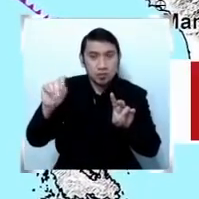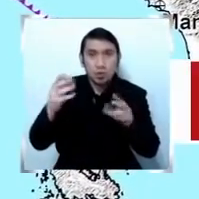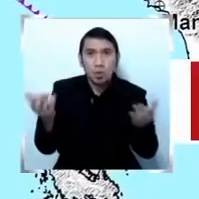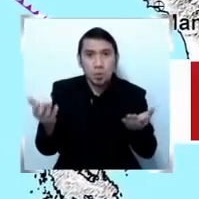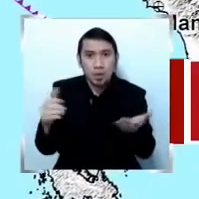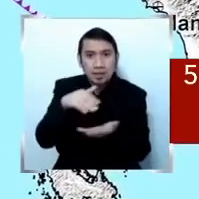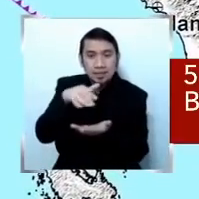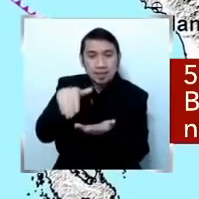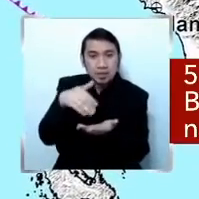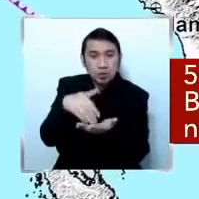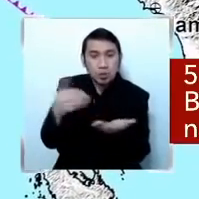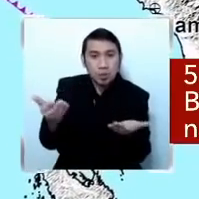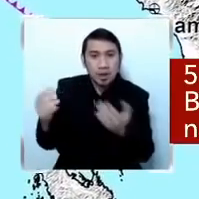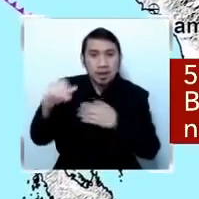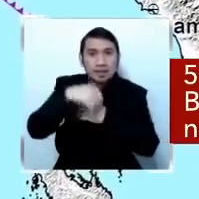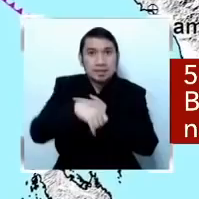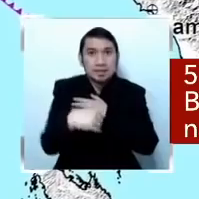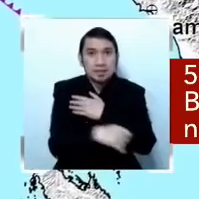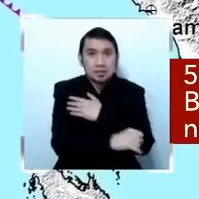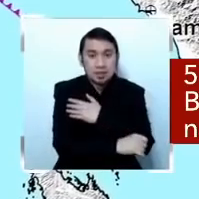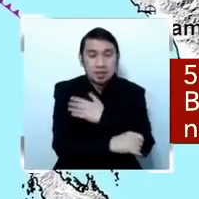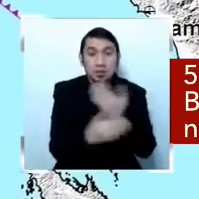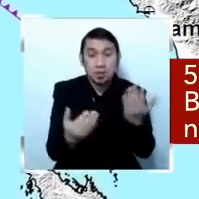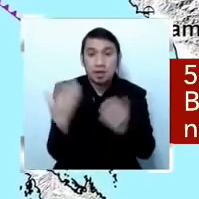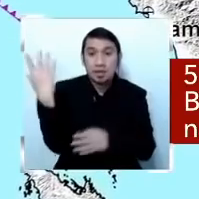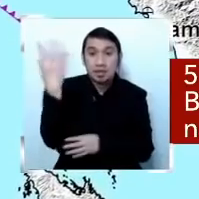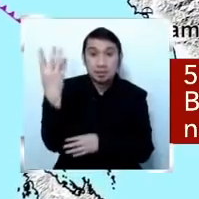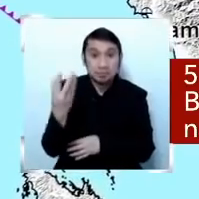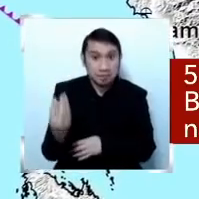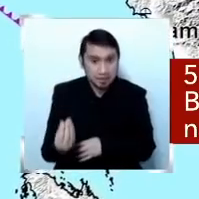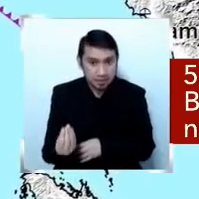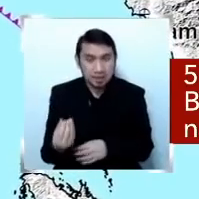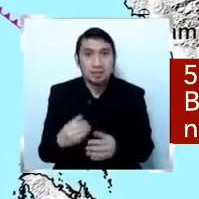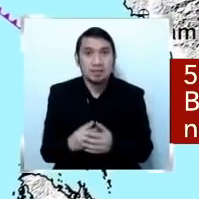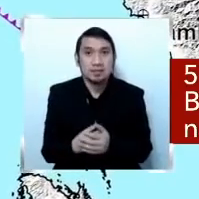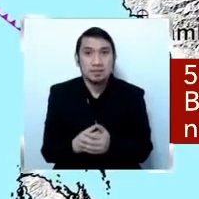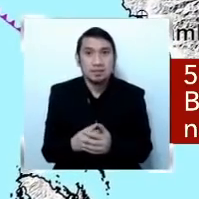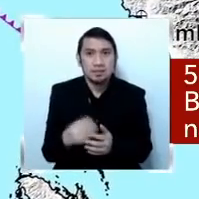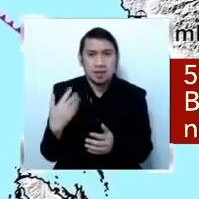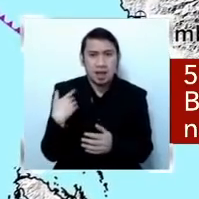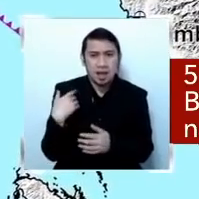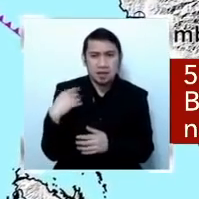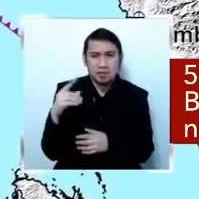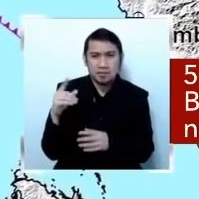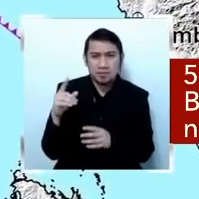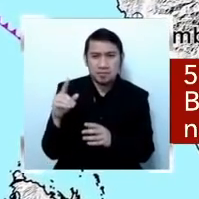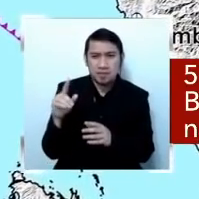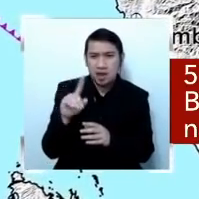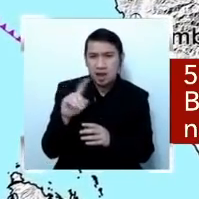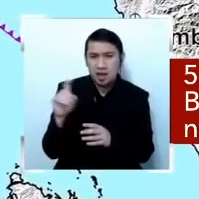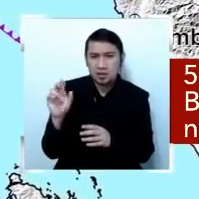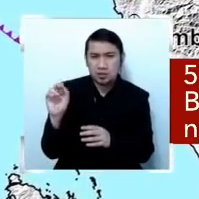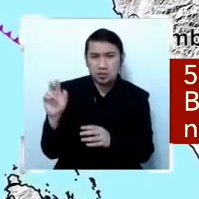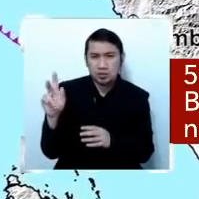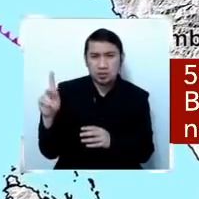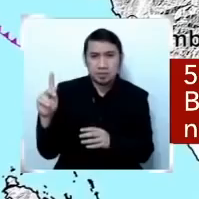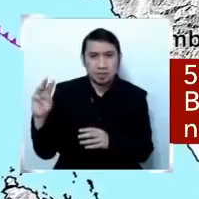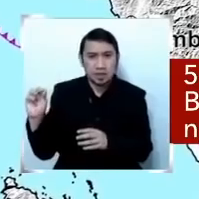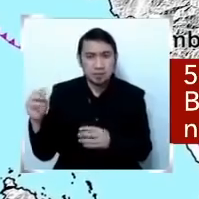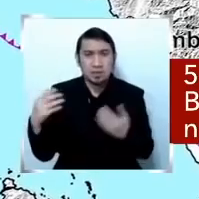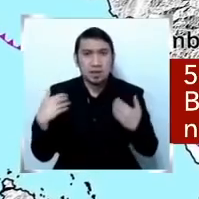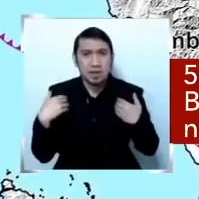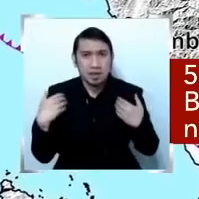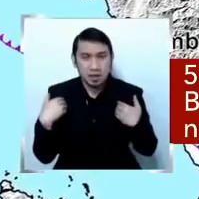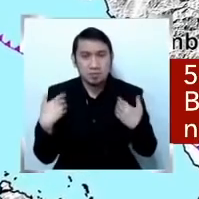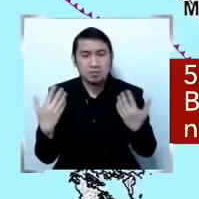kilometers southwest ng Calatagan, Batangas, sa lalim na 113 kilometers. Ramdam po ito sa lakas na intensity 4